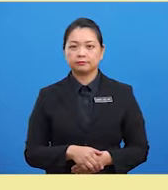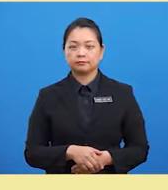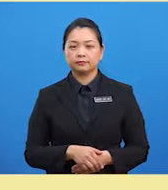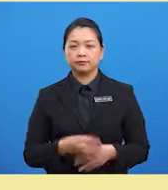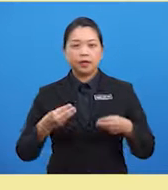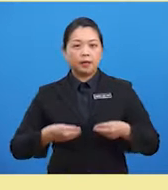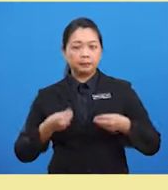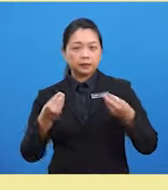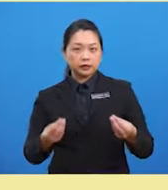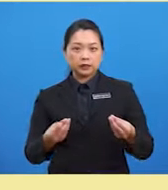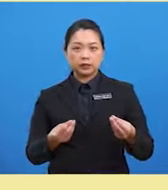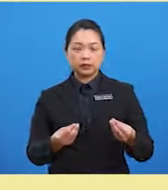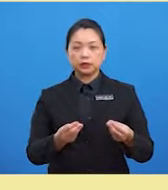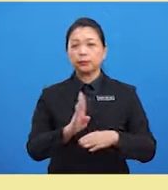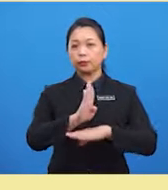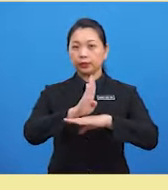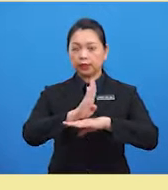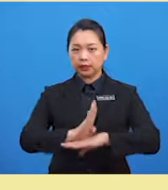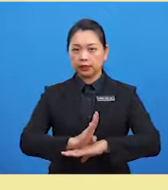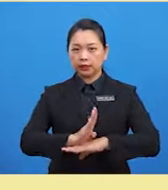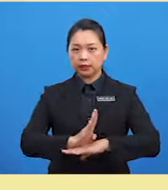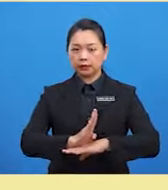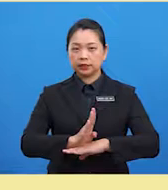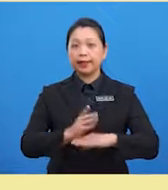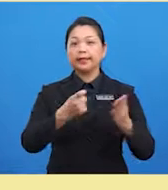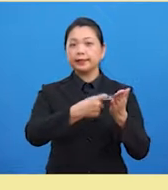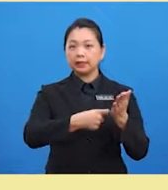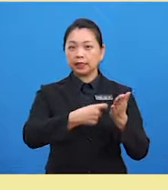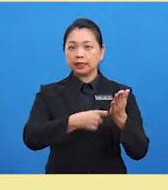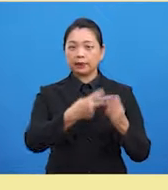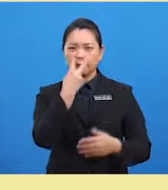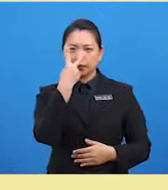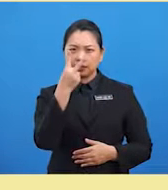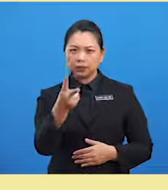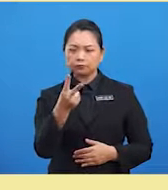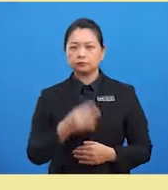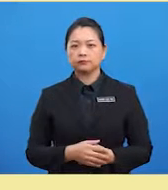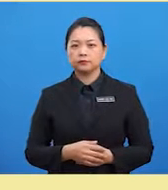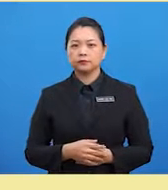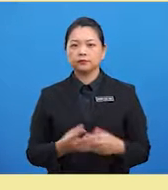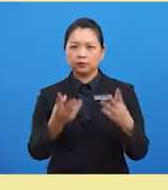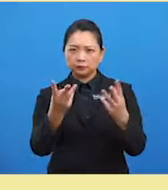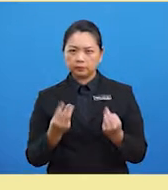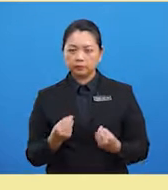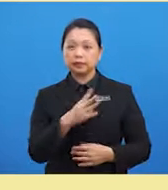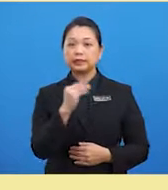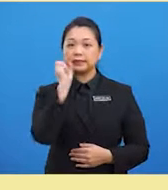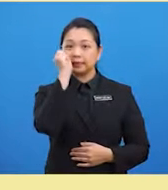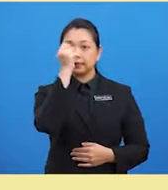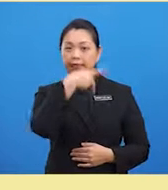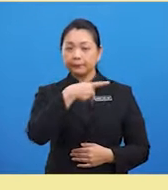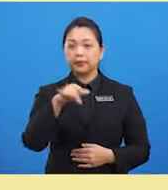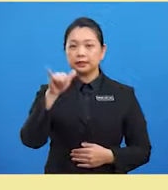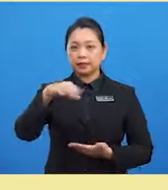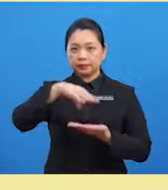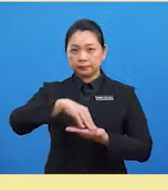Bagi faktor budaya seperti nilai, persepsi, kehendak dan sikap